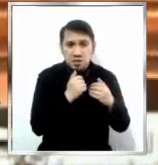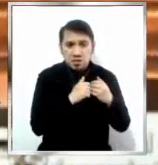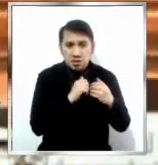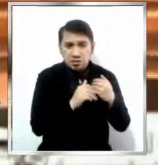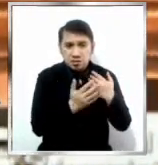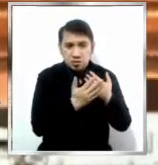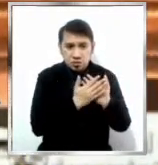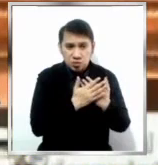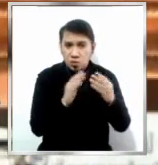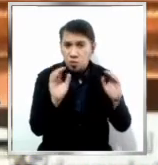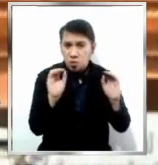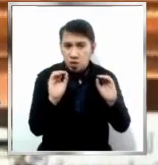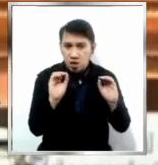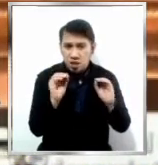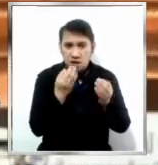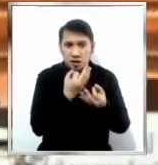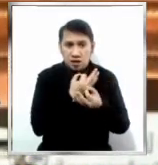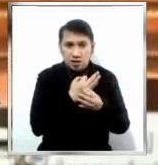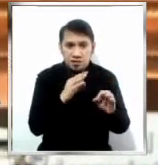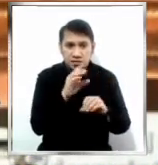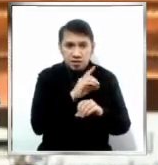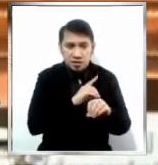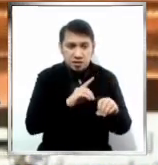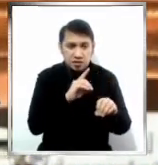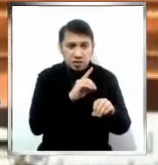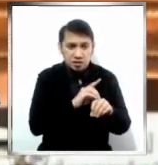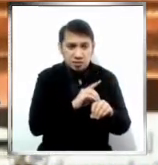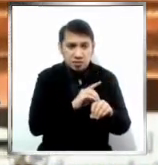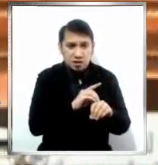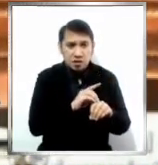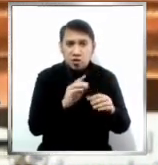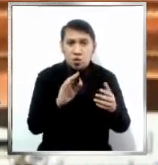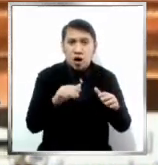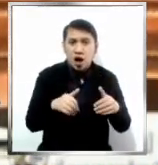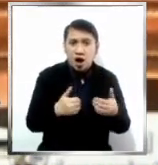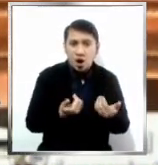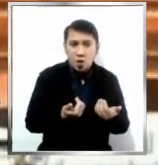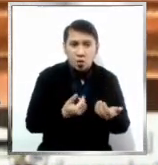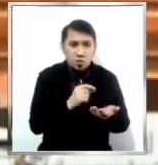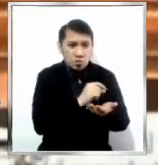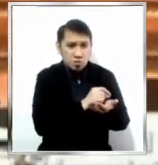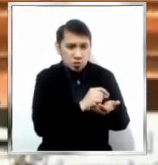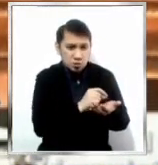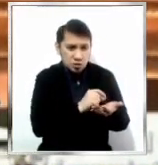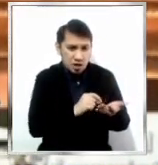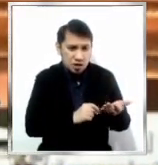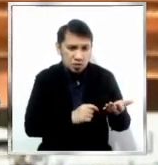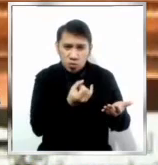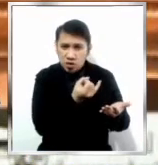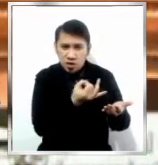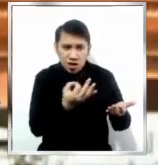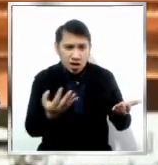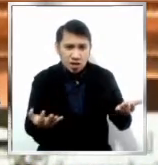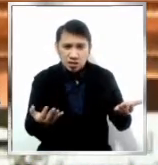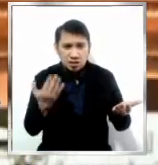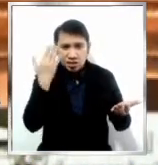Ngayon, ang pagkwenta, hindi alam nila kung kasali ba o hindi. At may